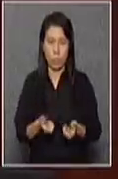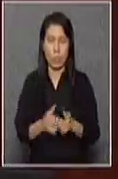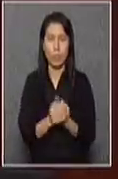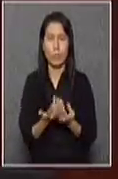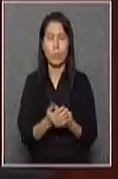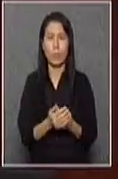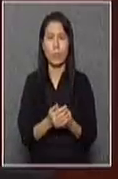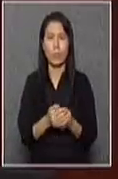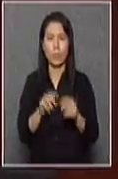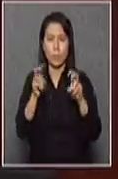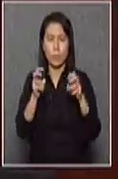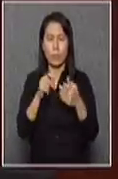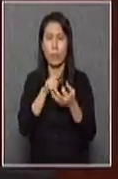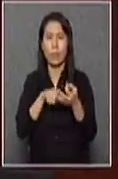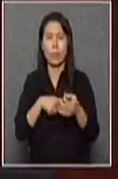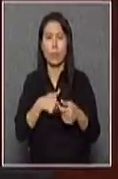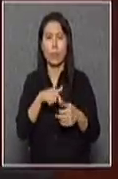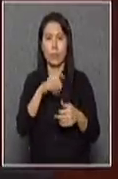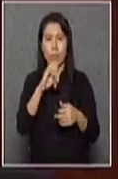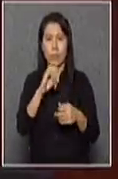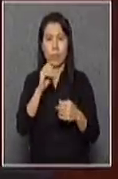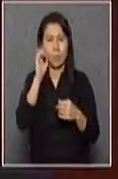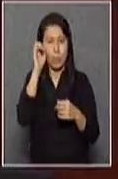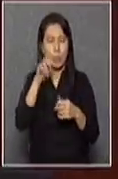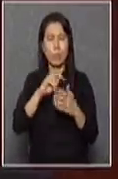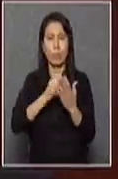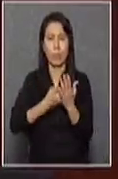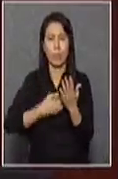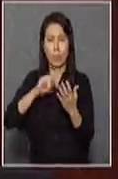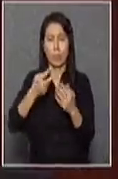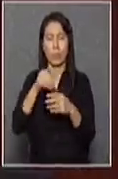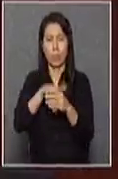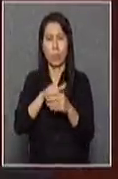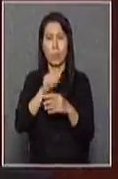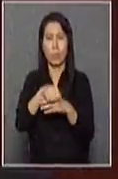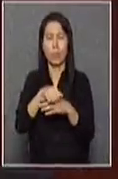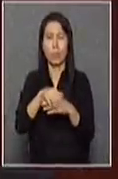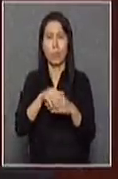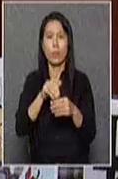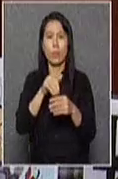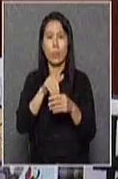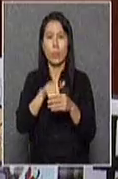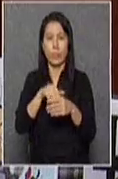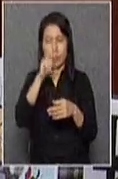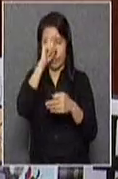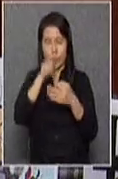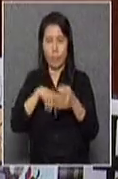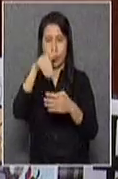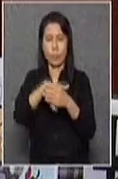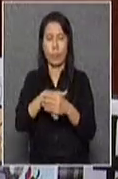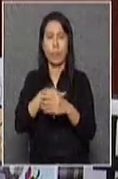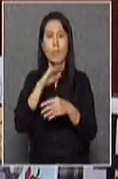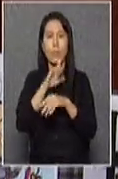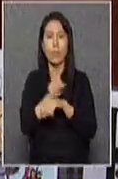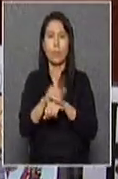的待決議題是陳志全議員動議的修正案，予以通過。現在付諸表決。陳志全議員要求記名表決，表決鐘響